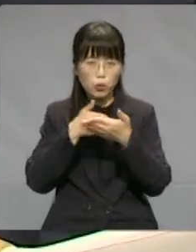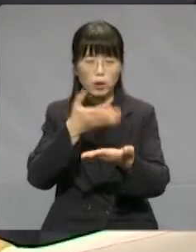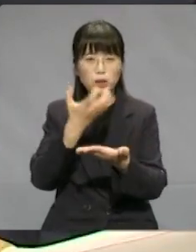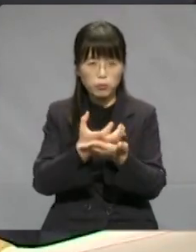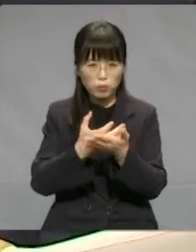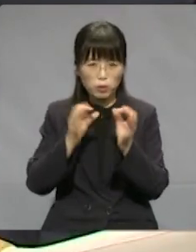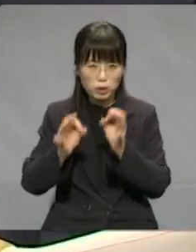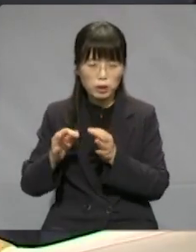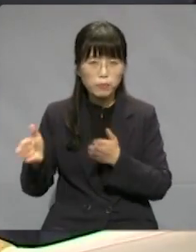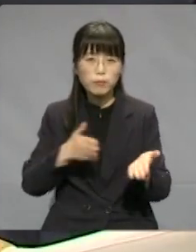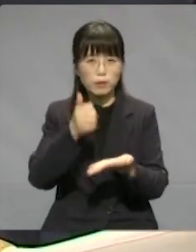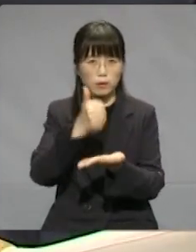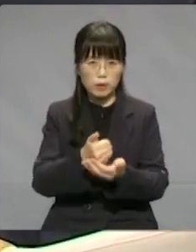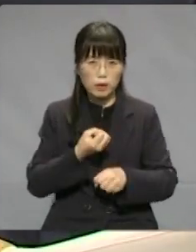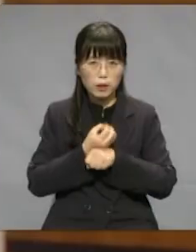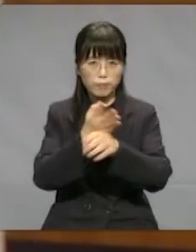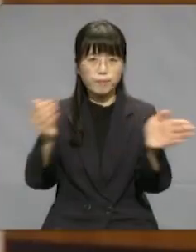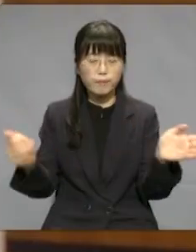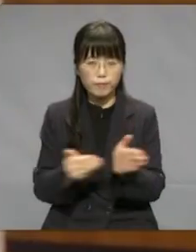김 지사에게 전달했습니다.